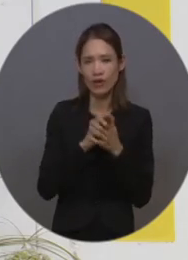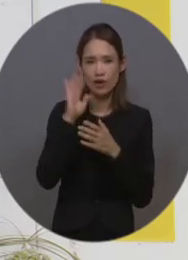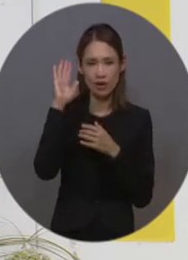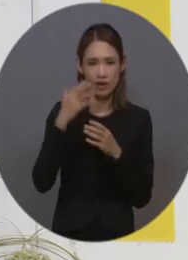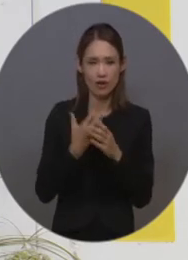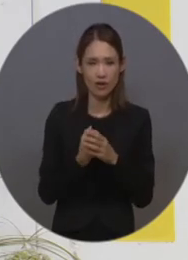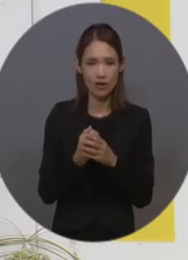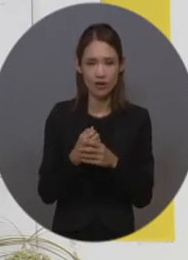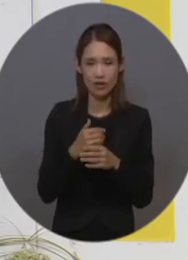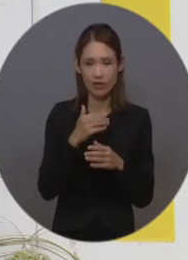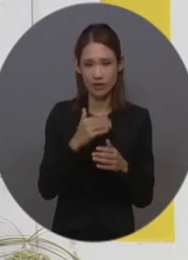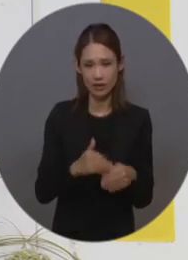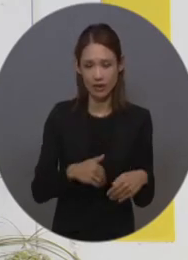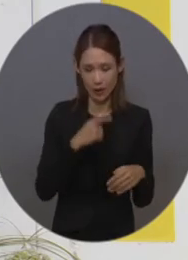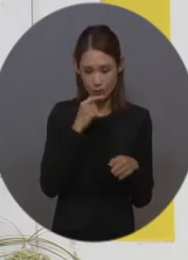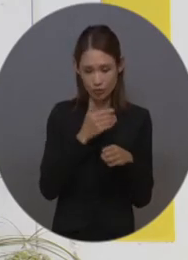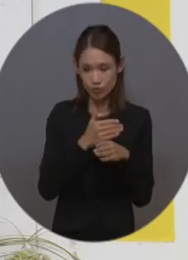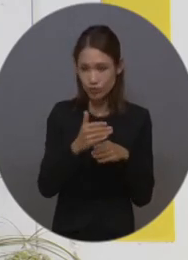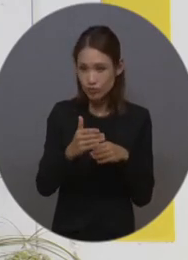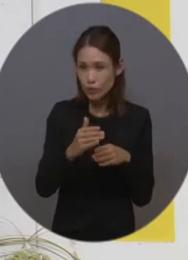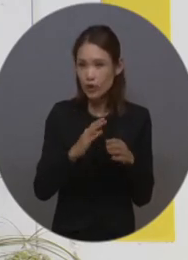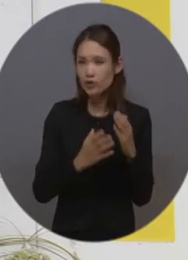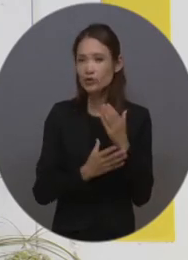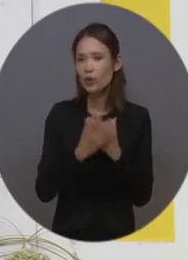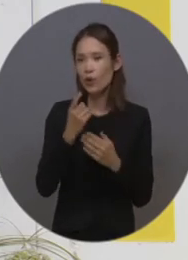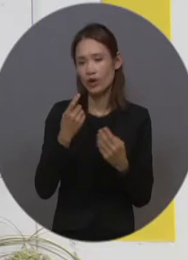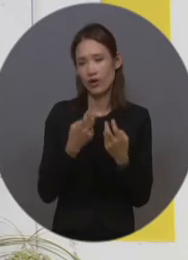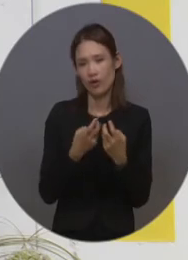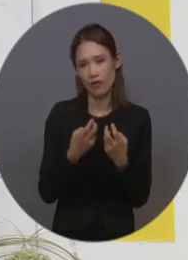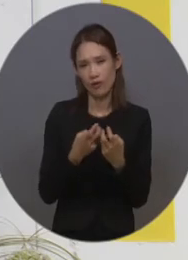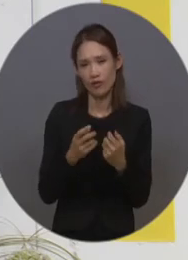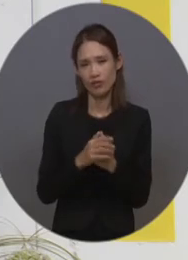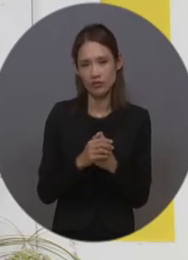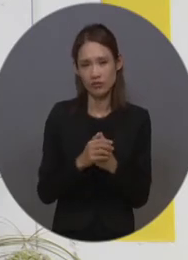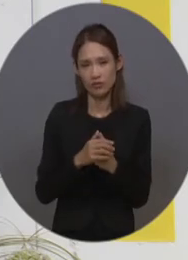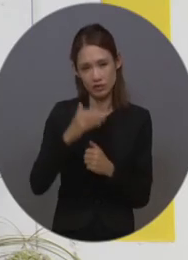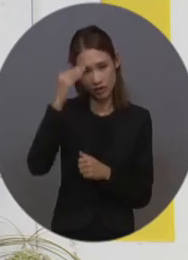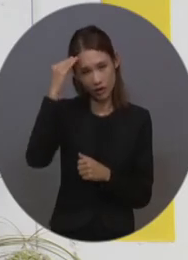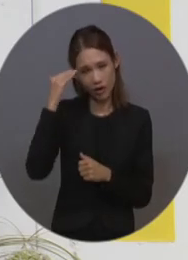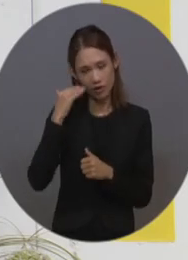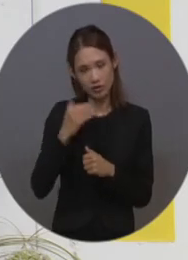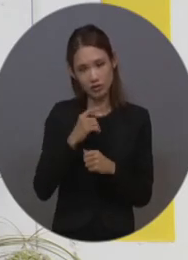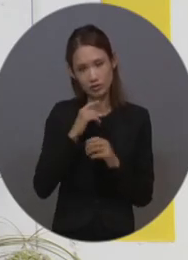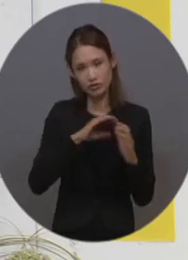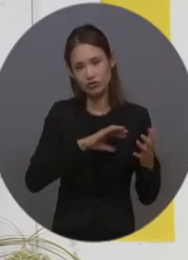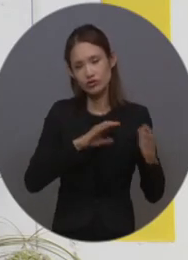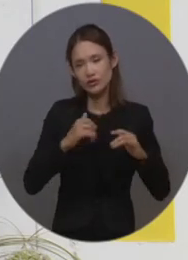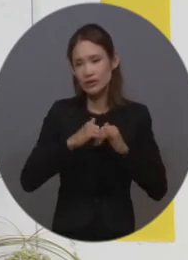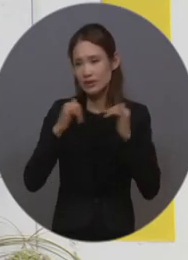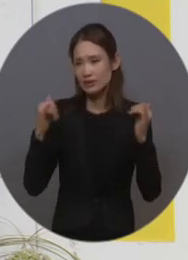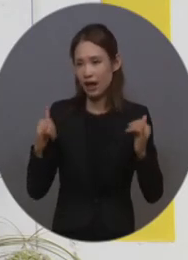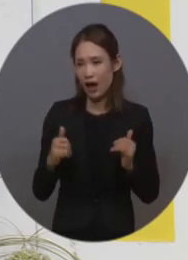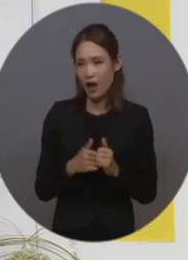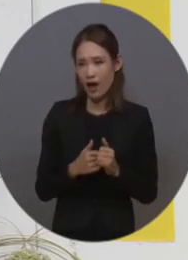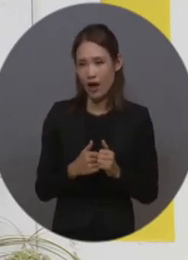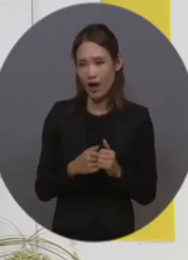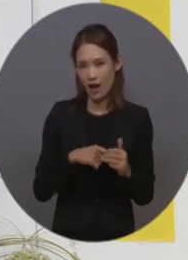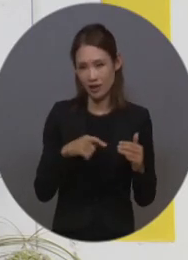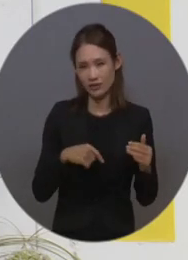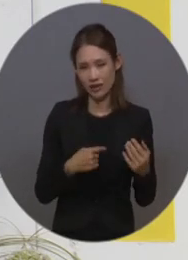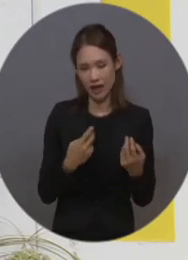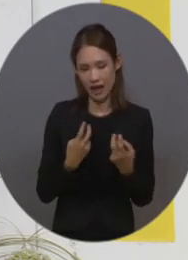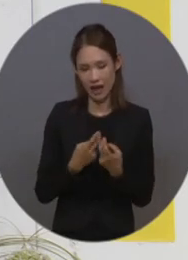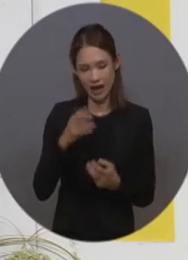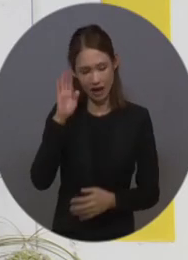가져갈 것인지 네. 또 남북 통일은 어떻게 해야 될 것인지 또 한국이 이런 국제 사회에서 어떤 외교 전략을 네. 펼쳐야